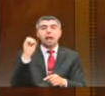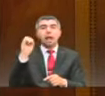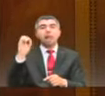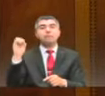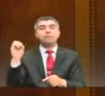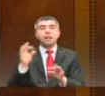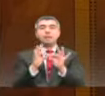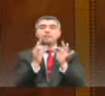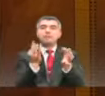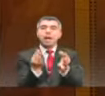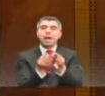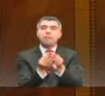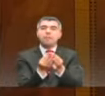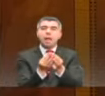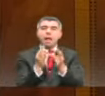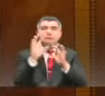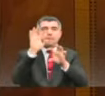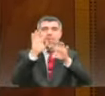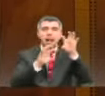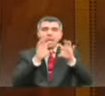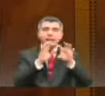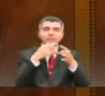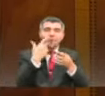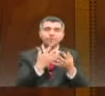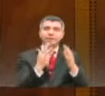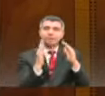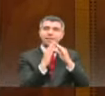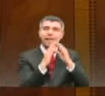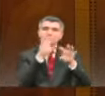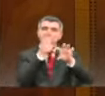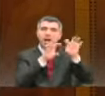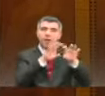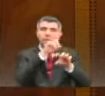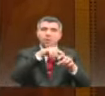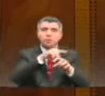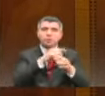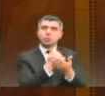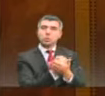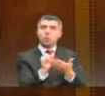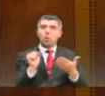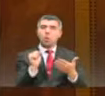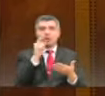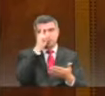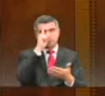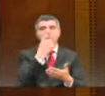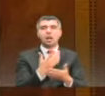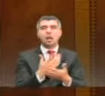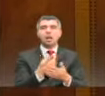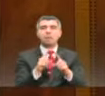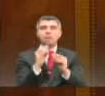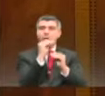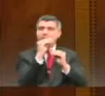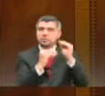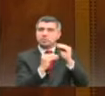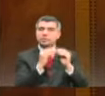اليوم في دور الصفيح في أفق 2021. عندنا واحد الرصيد، احنا الهدف ديالنا طموح أننا غادي نقلصوا هاد السكن